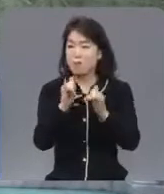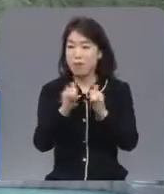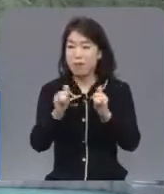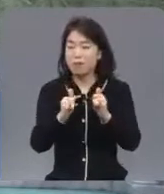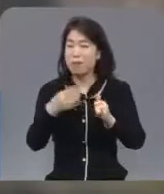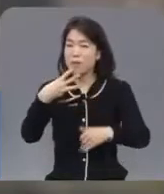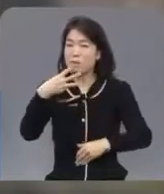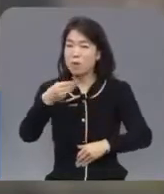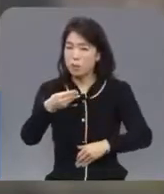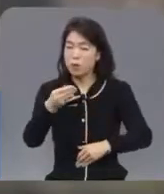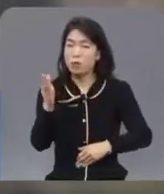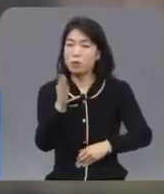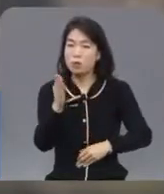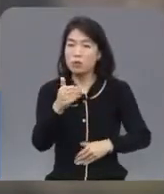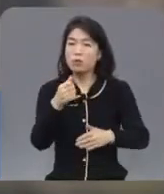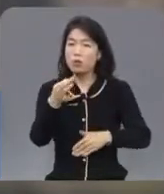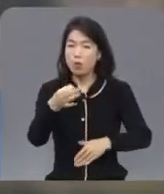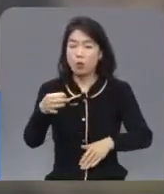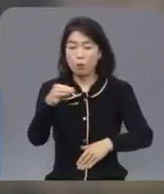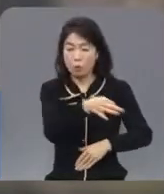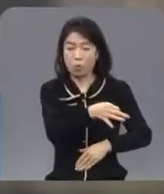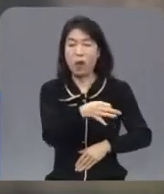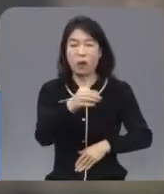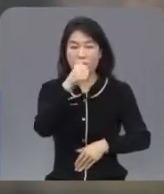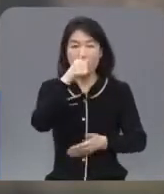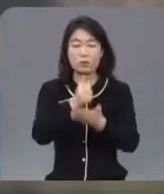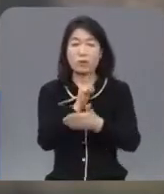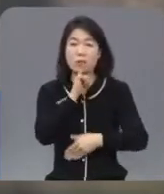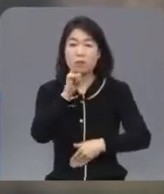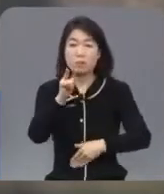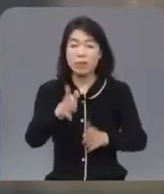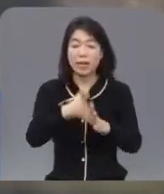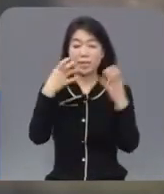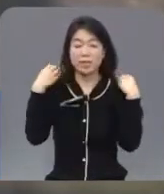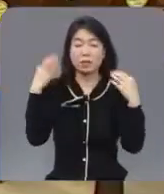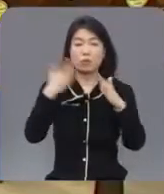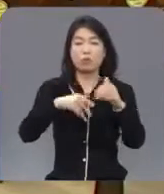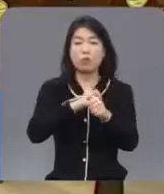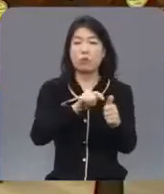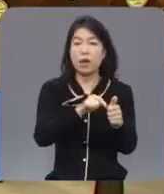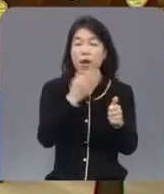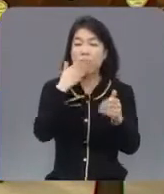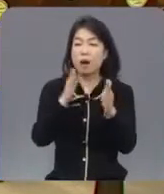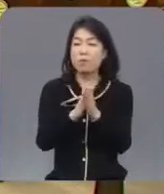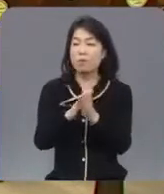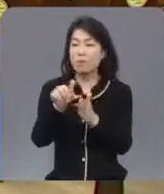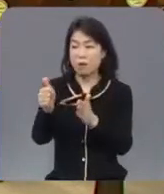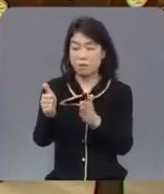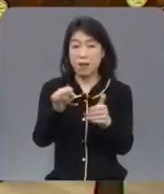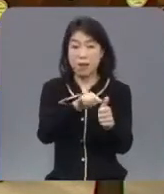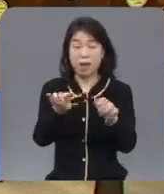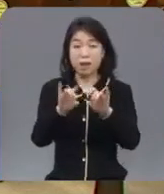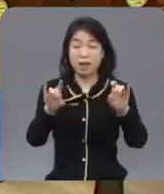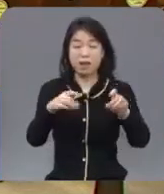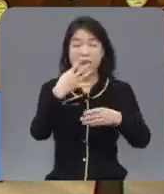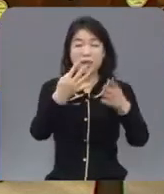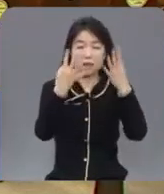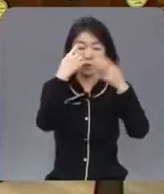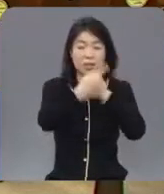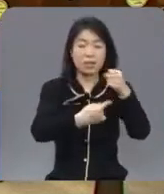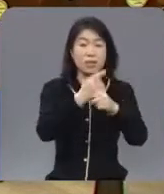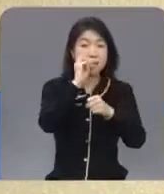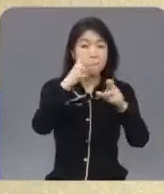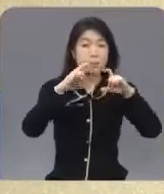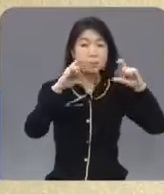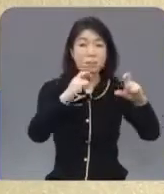3천만 원 상당의 금 폴 받은 하므로 기소된 시청 홍원 a 씨와 공범 b 씨에게 각각 징역 1년 3개월